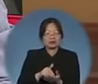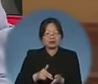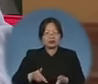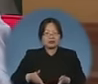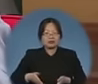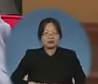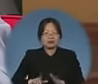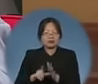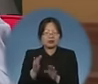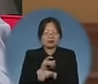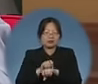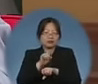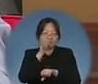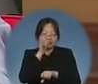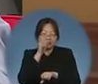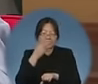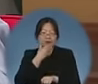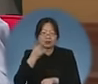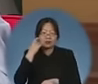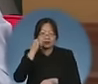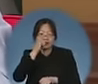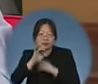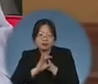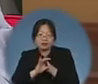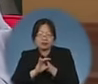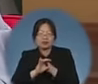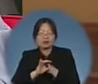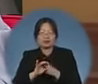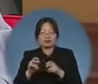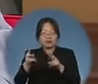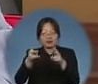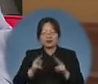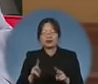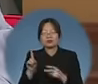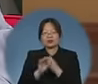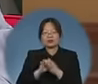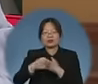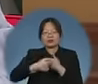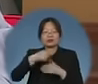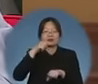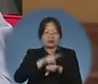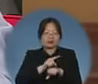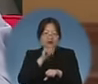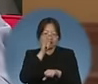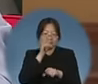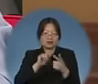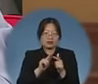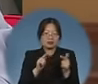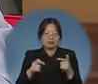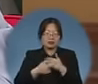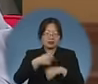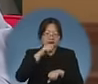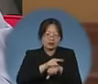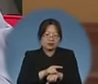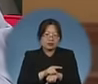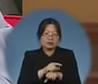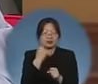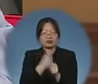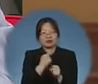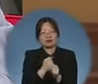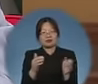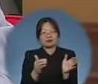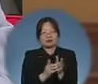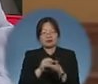있고 행복감이 있으면 이 다리가 뭐냐면 외향성이에요. 이런 것들이 어떤 외향성을 어느 정도